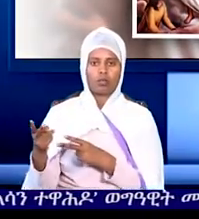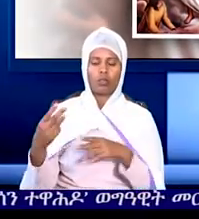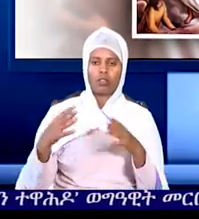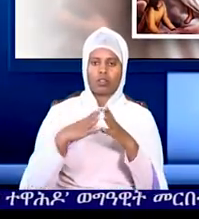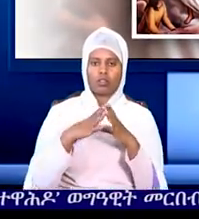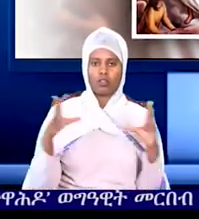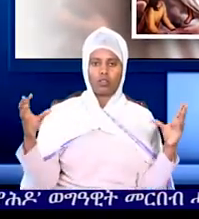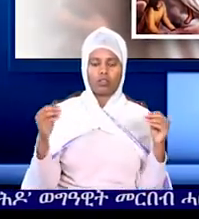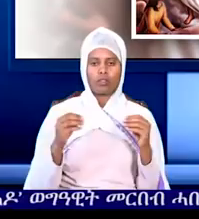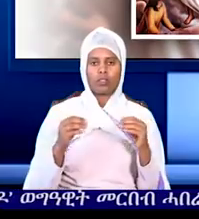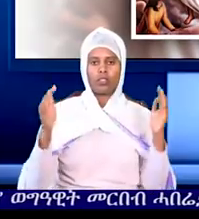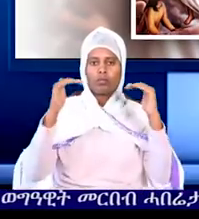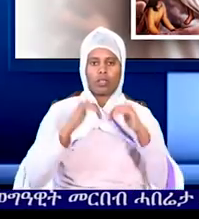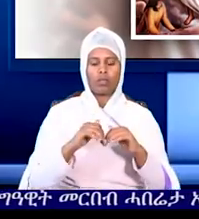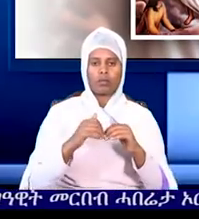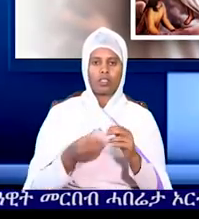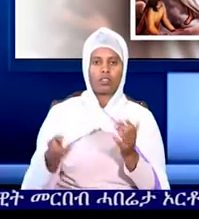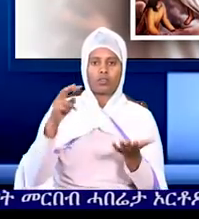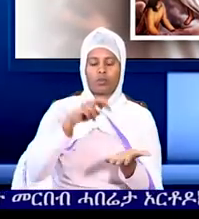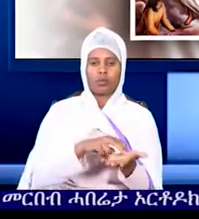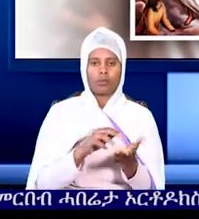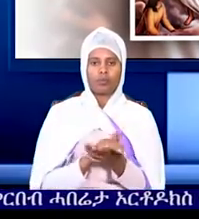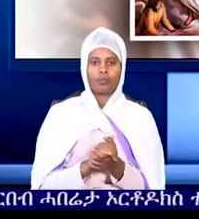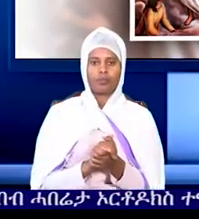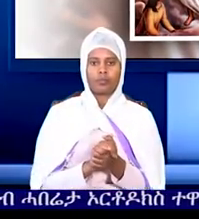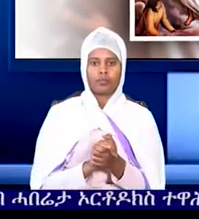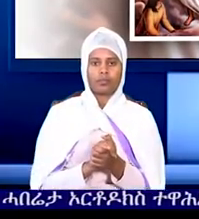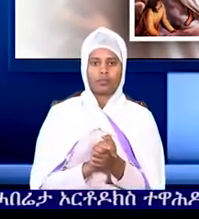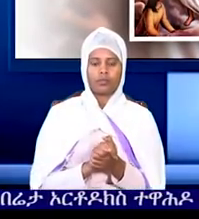ባህር የመለኮቱ ለቢሱ ንመቓብር ገምጢልዎ